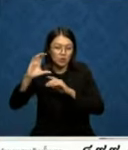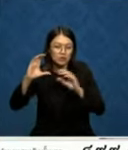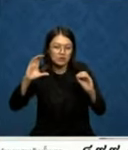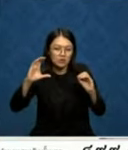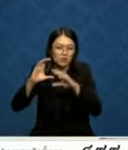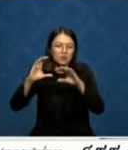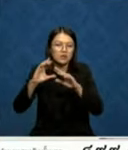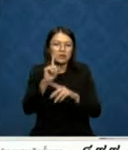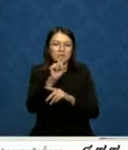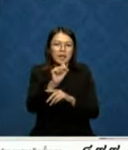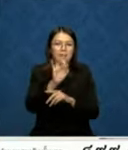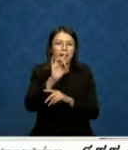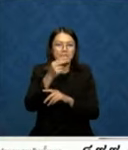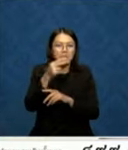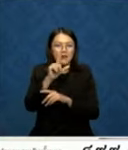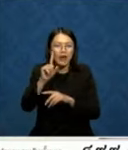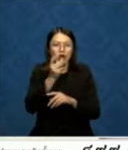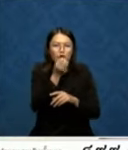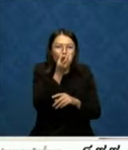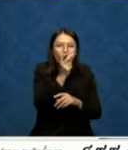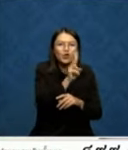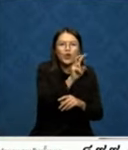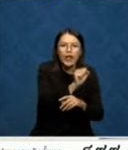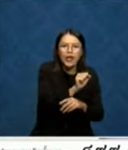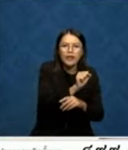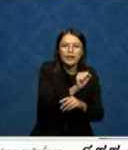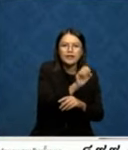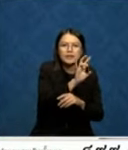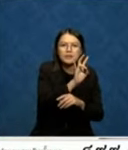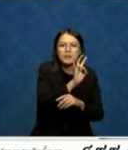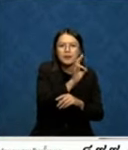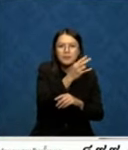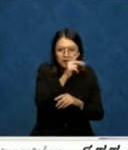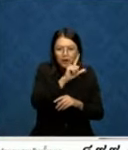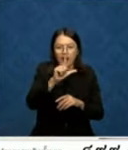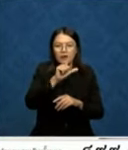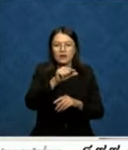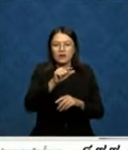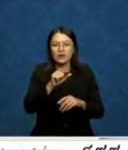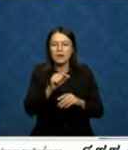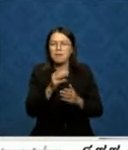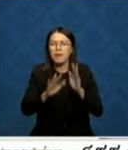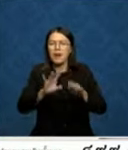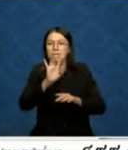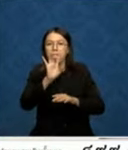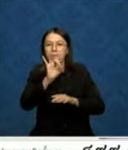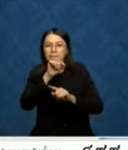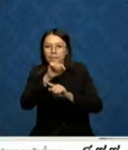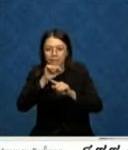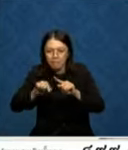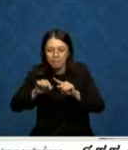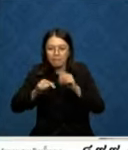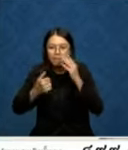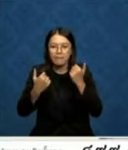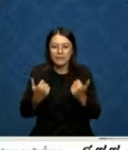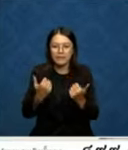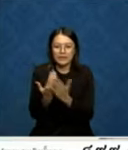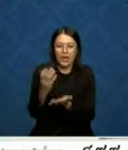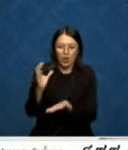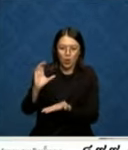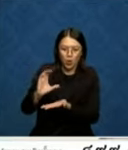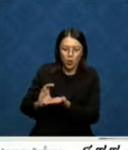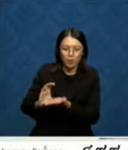ทเป็นการชำระดอกเบี้ย 227,000 ล้านบาทหรือเท่ากับร้อยละ8ในขณะนี้งบประมาณที่เ